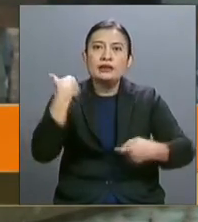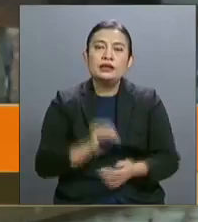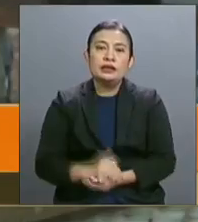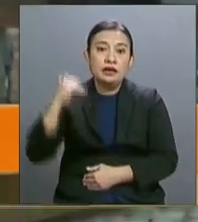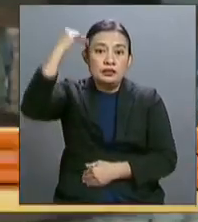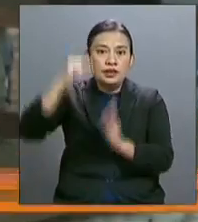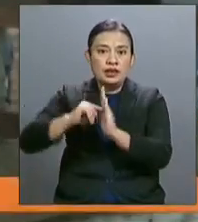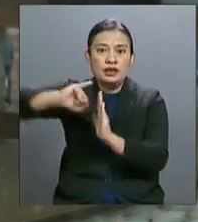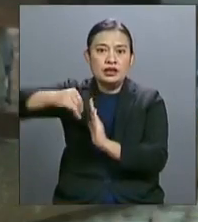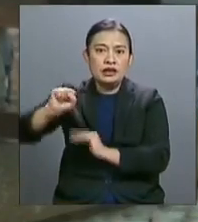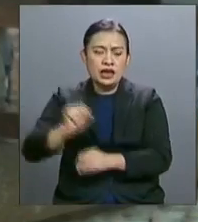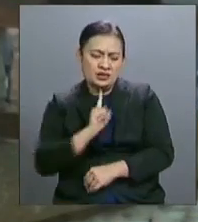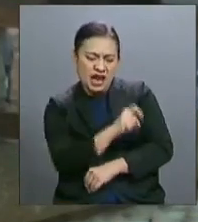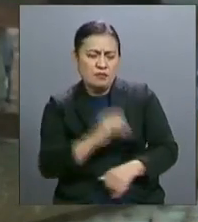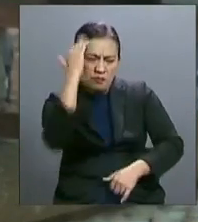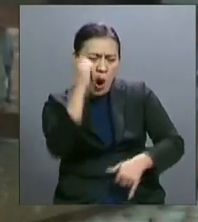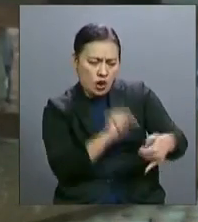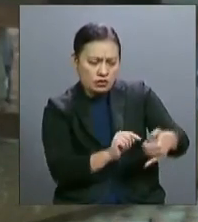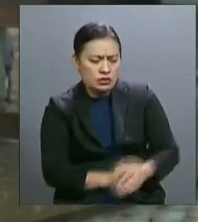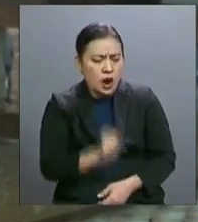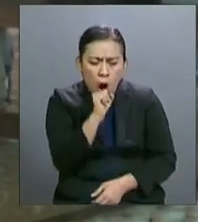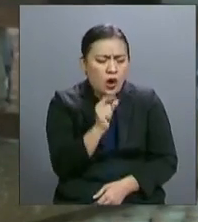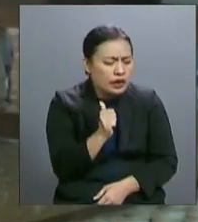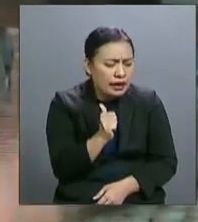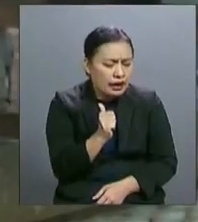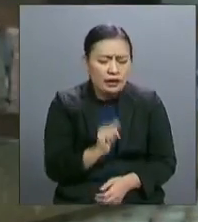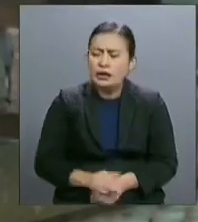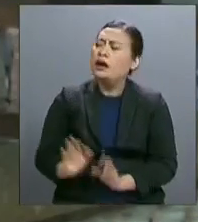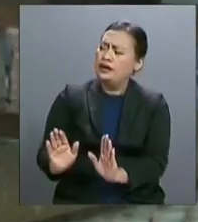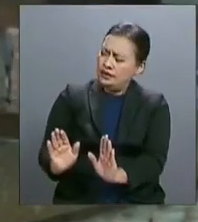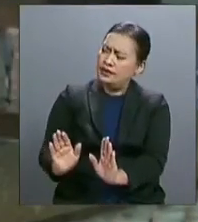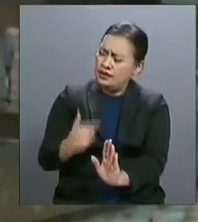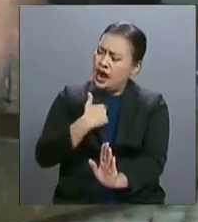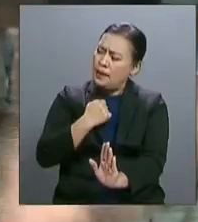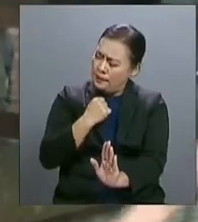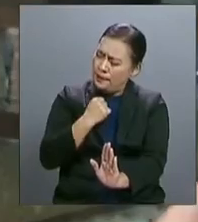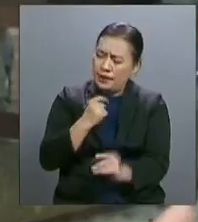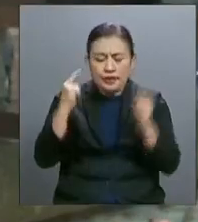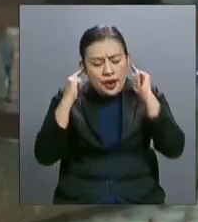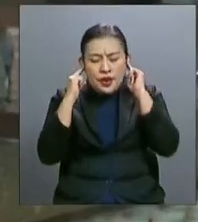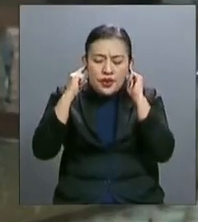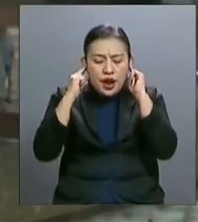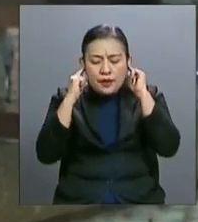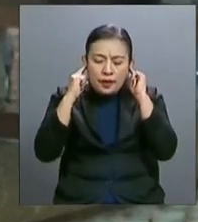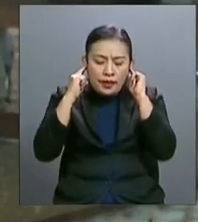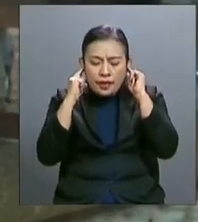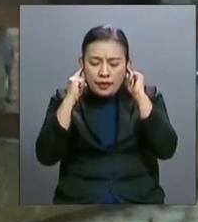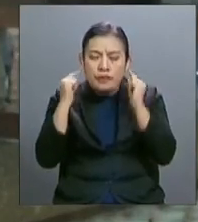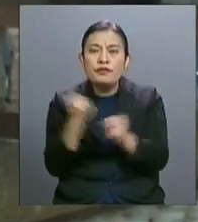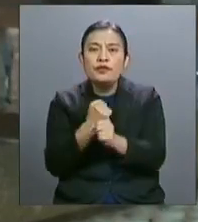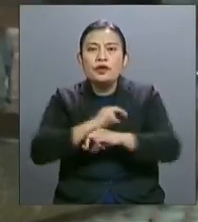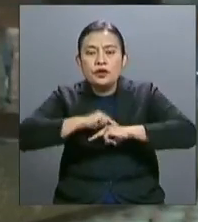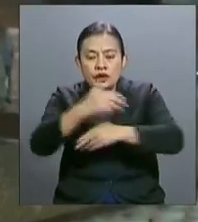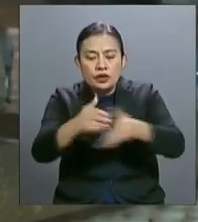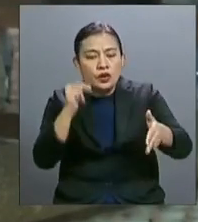ามว่าอ๋อเพลงนี้ร้องได้ยังเนี่ยเนี่ยซ้อมอยู่แกก็จะใส่หูฟังแกซ้อมแกอยู่คนเดียวในห้องน้ำอะไรอ